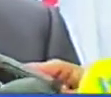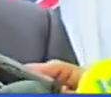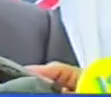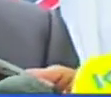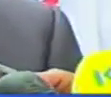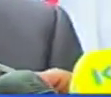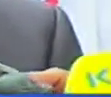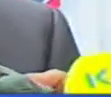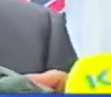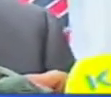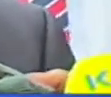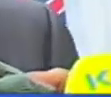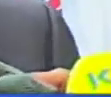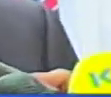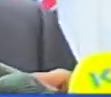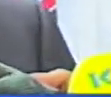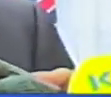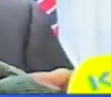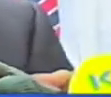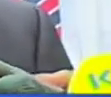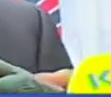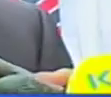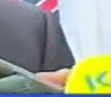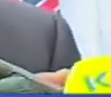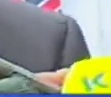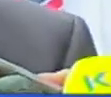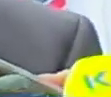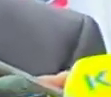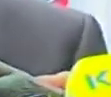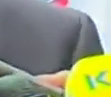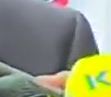dedication these 5 years that they've given me the mandate.